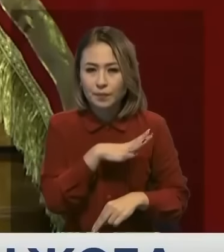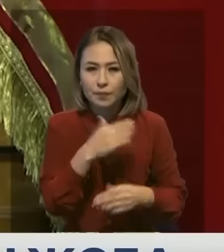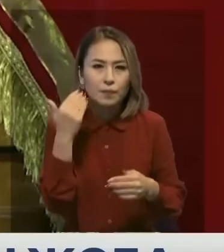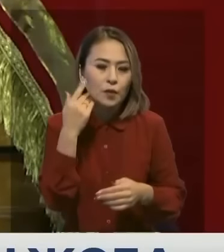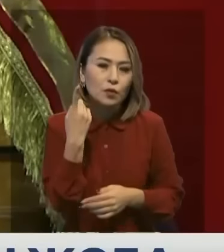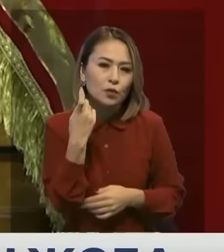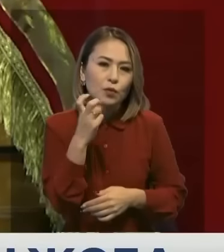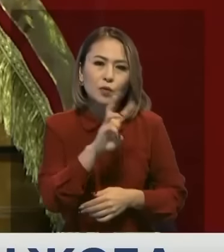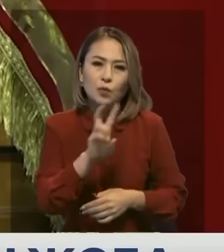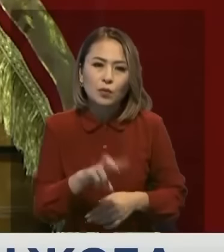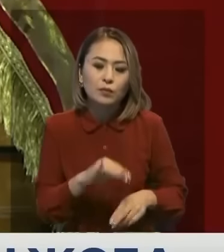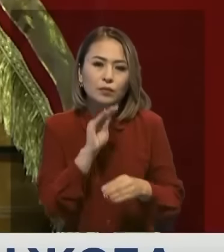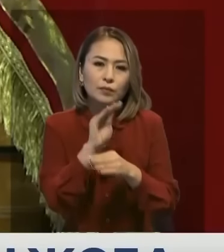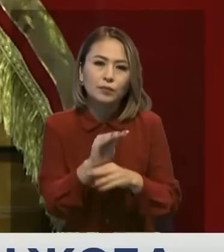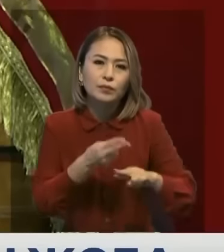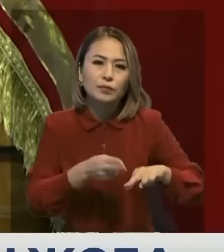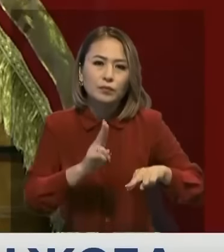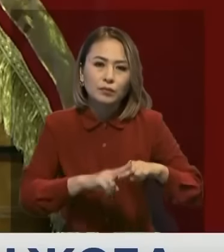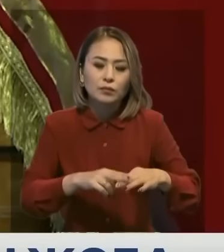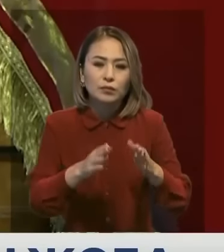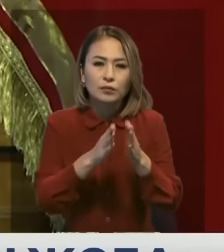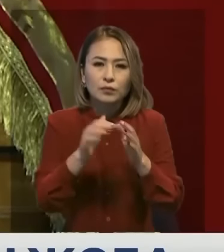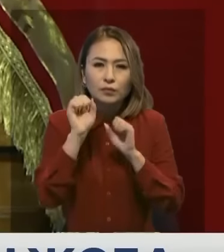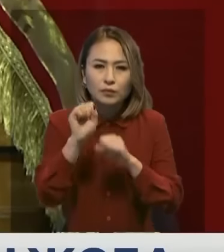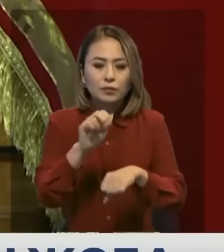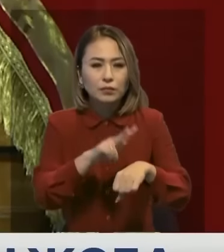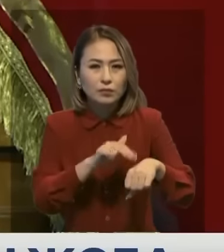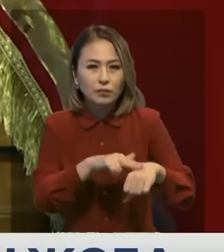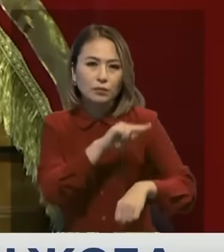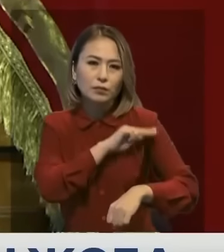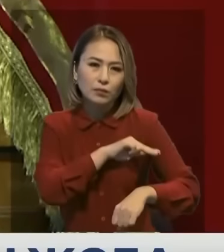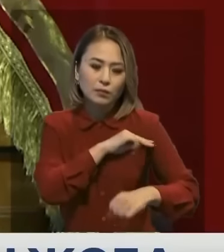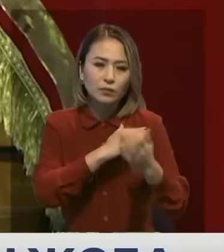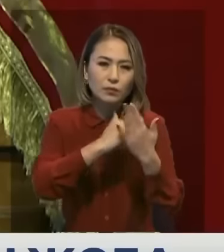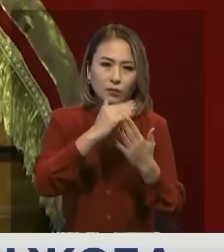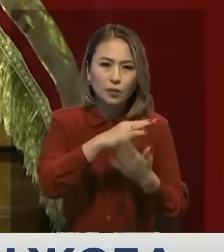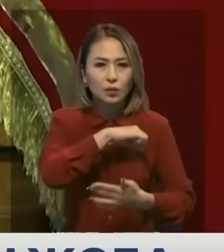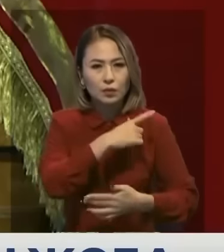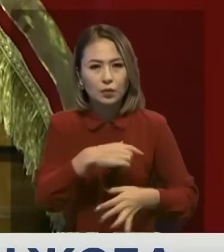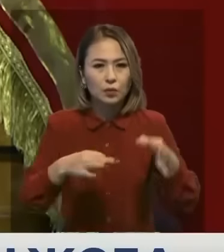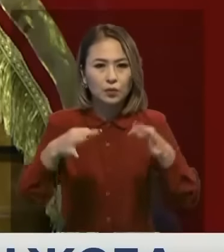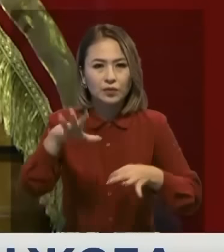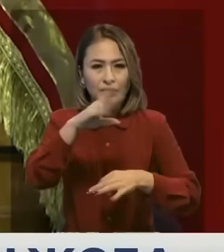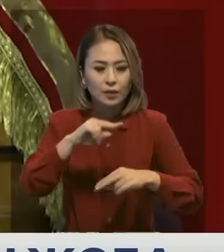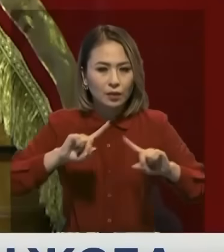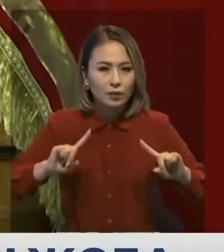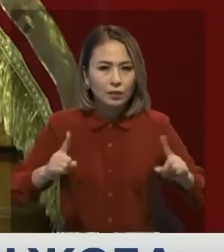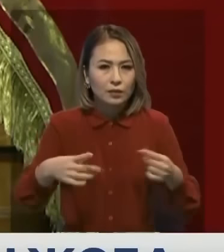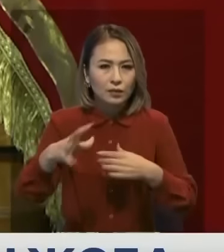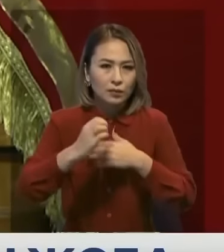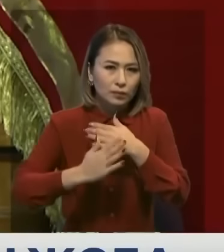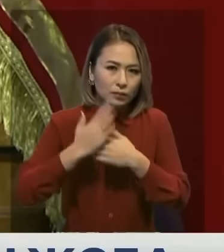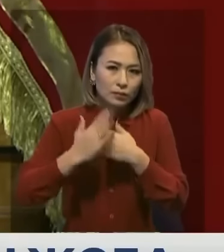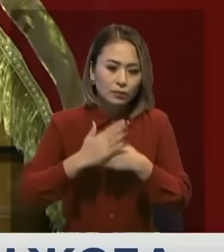шамалас. Жоғары лауазымды шенеуніктер, құқық қорғау органдарының қызметкерлері, судьялар қамауға алынды. Барлығы жазаға